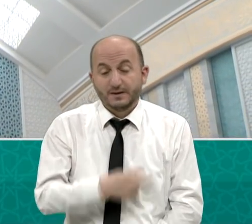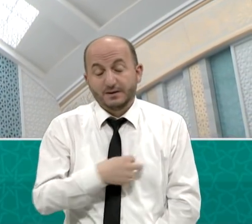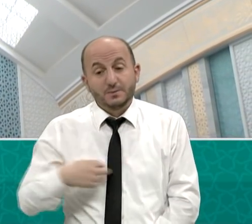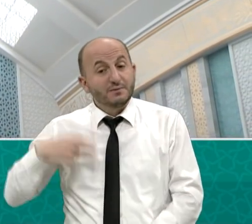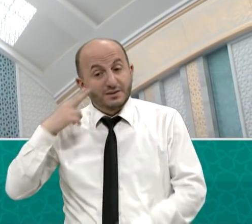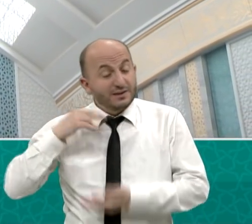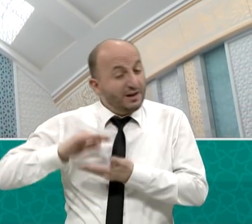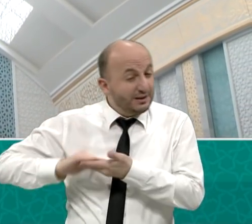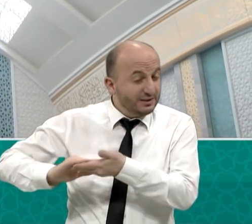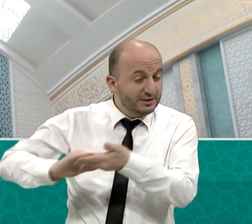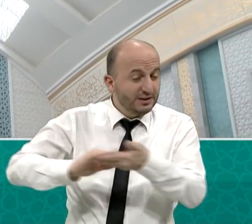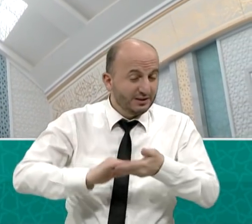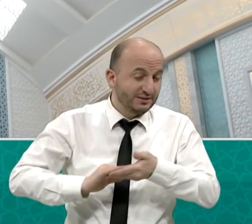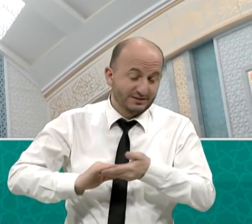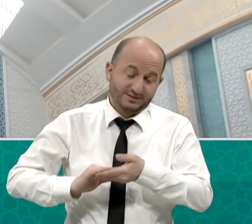muameleleri çok manidardı.